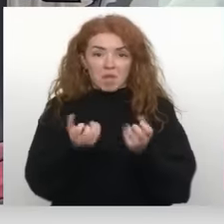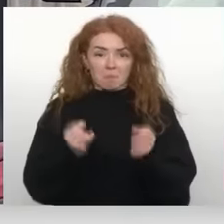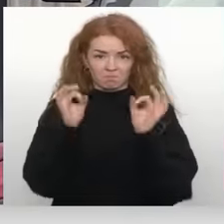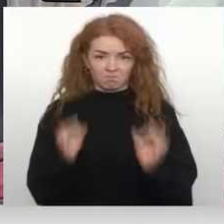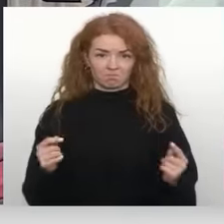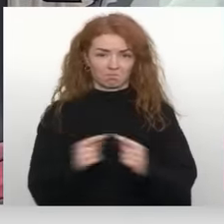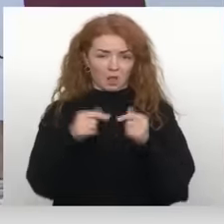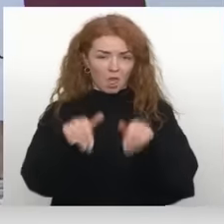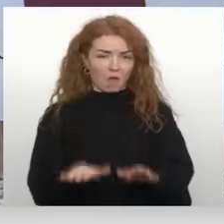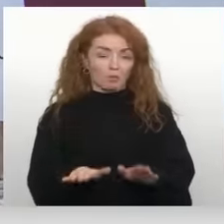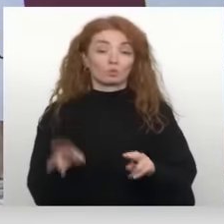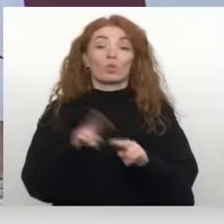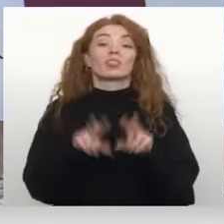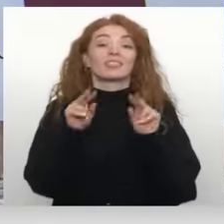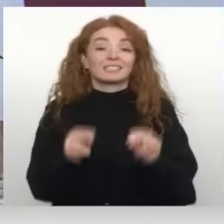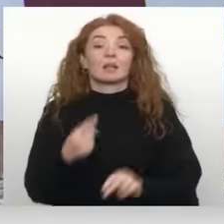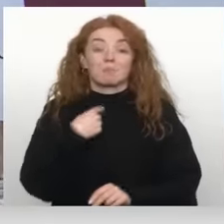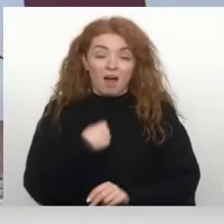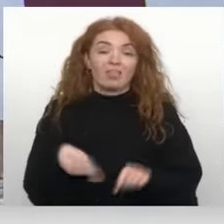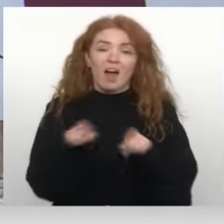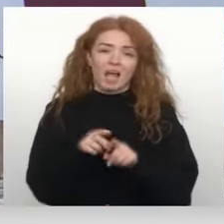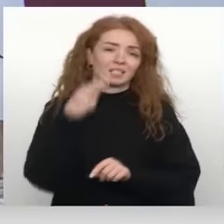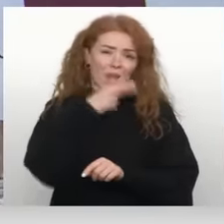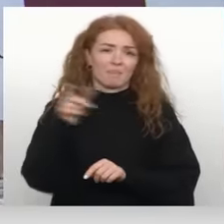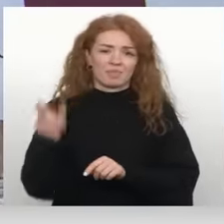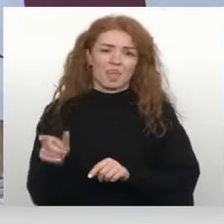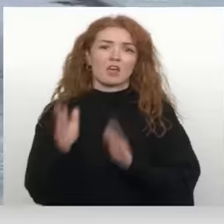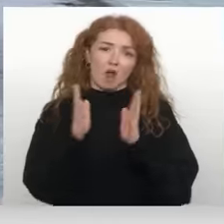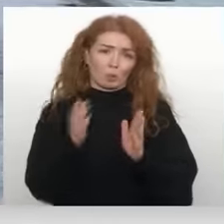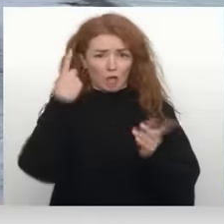lēmumus. Un ticiet man, ka arī zemnieki mēdz būt